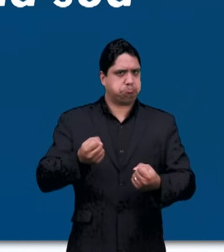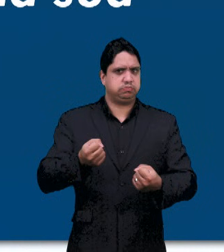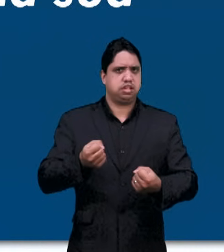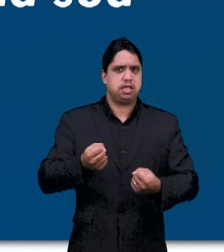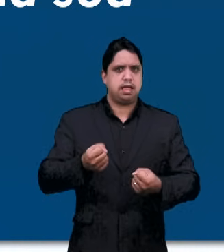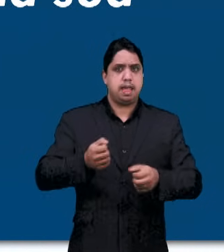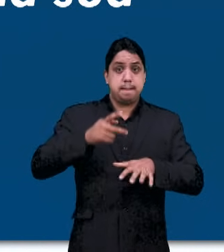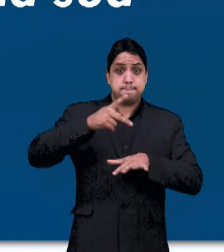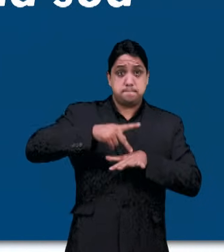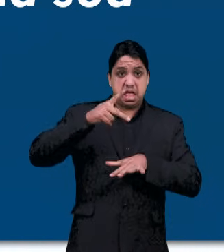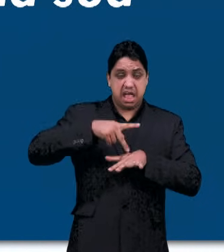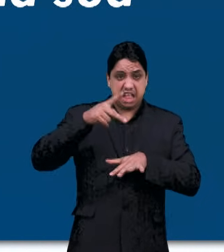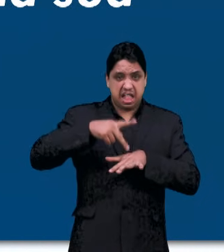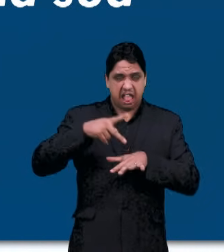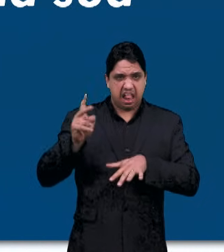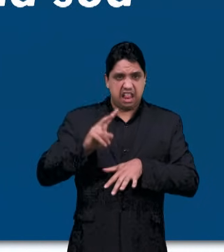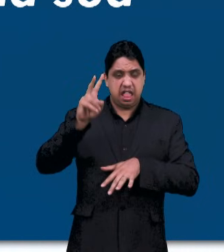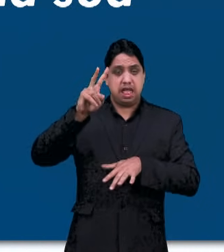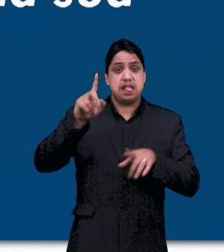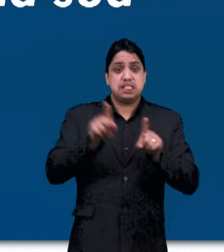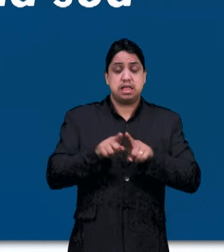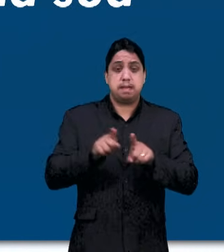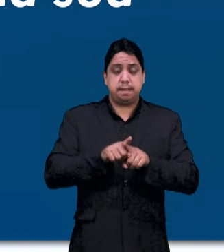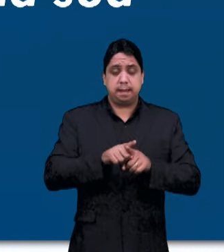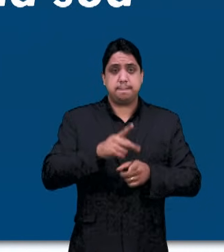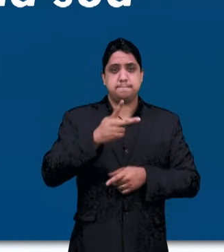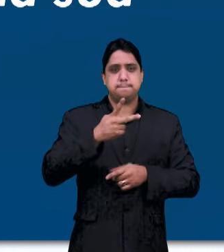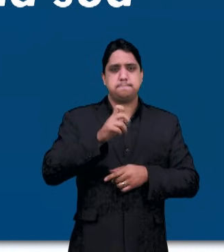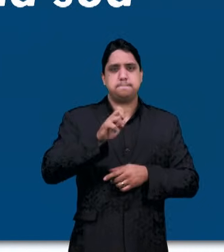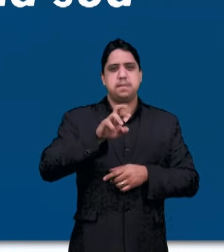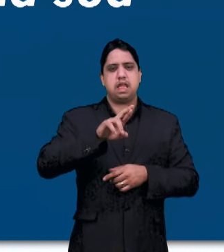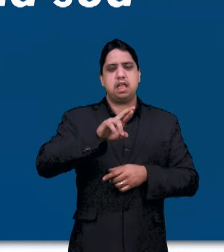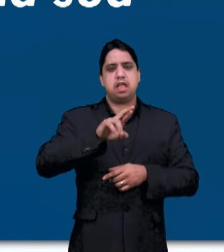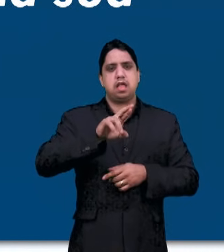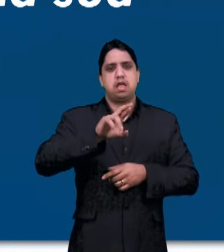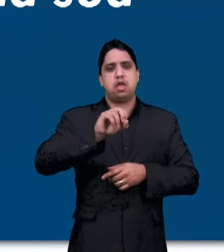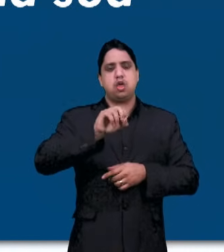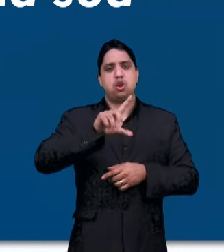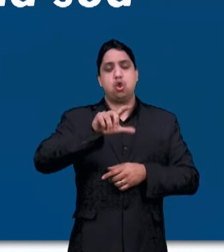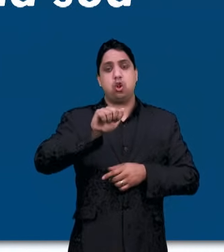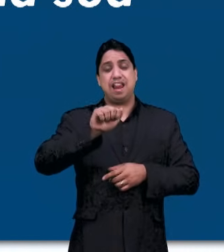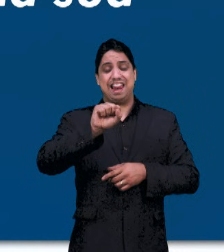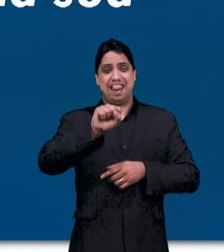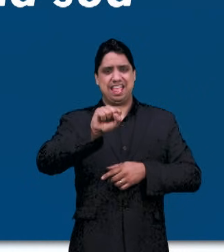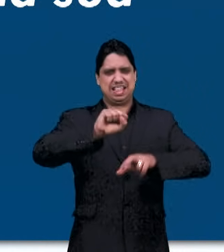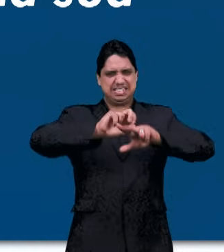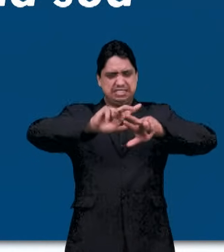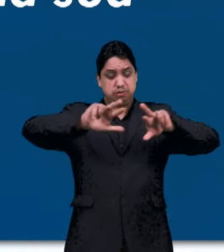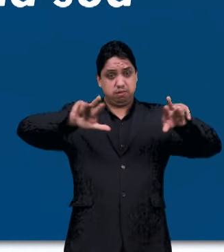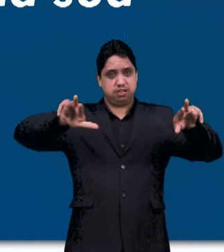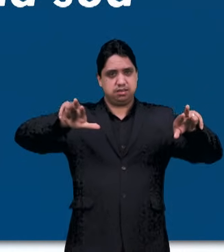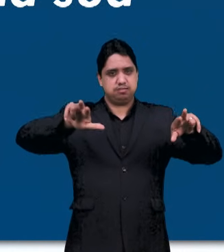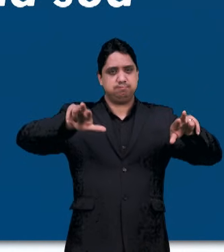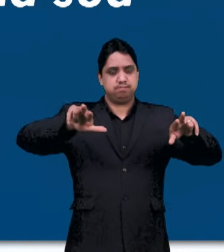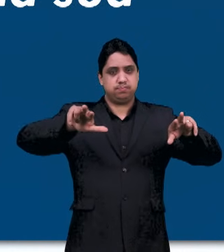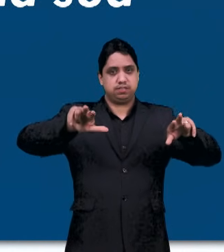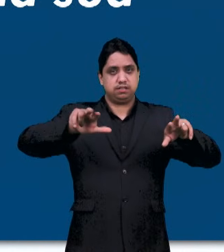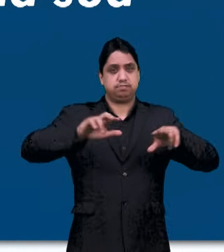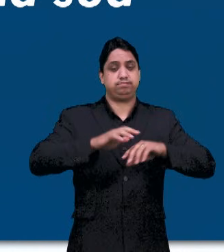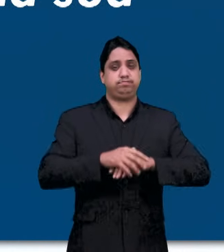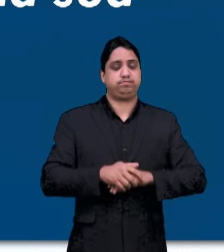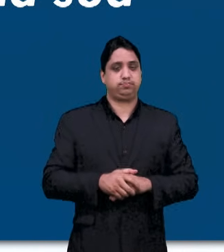et donc préparée avec l'or, pierre précieuse, dont service, des